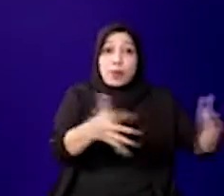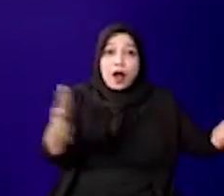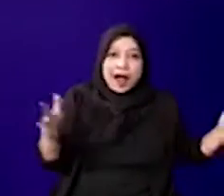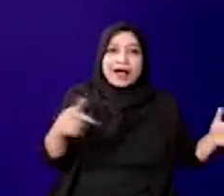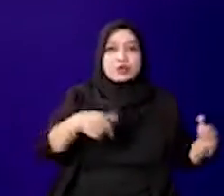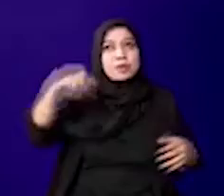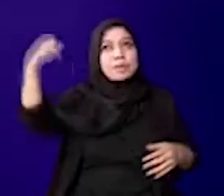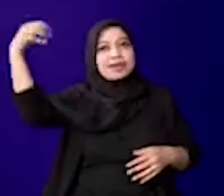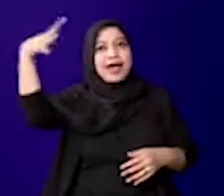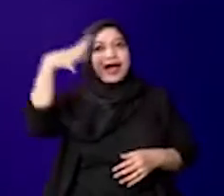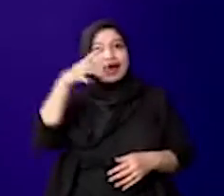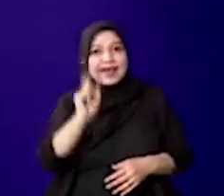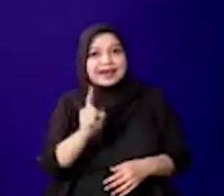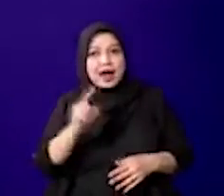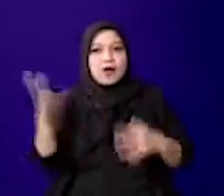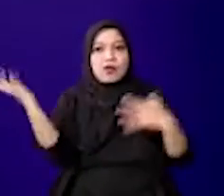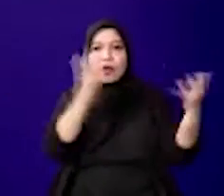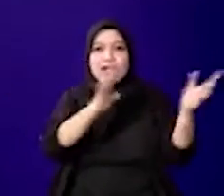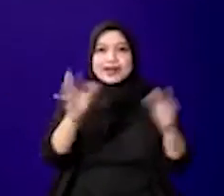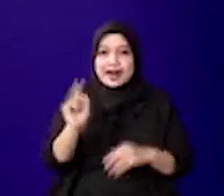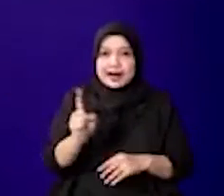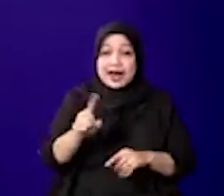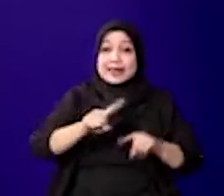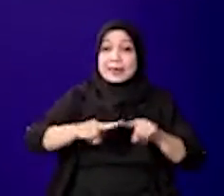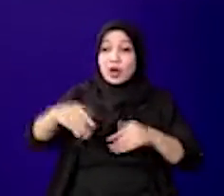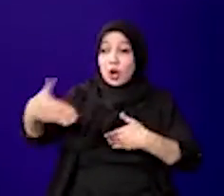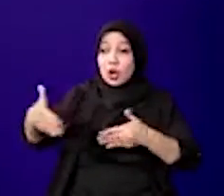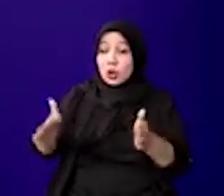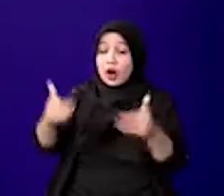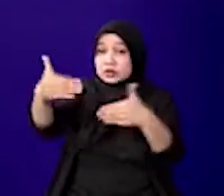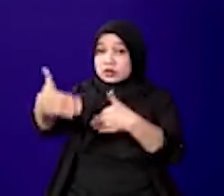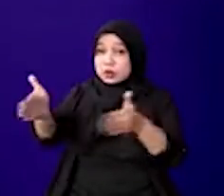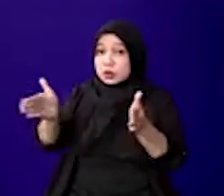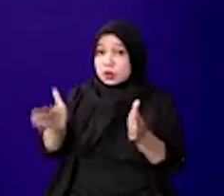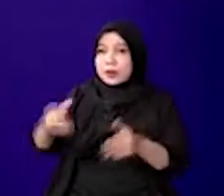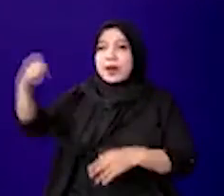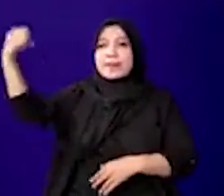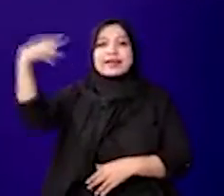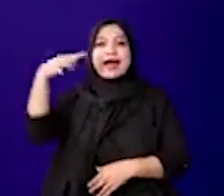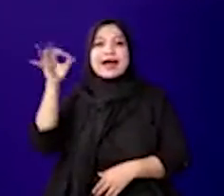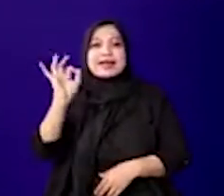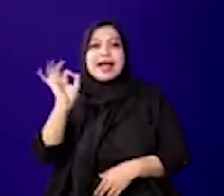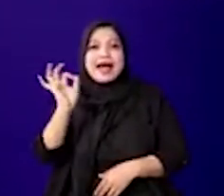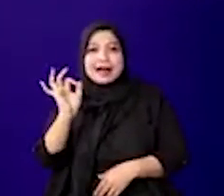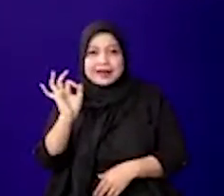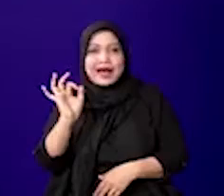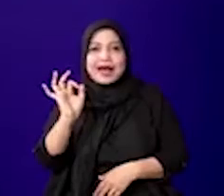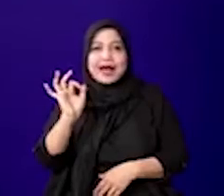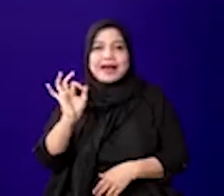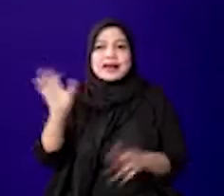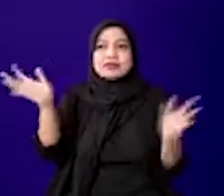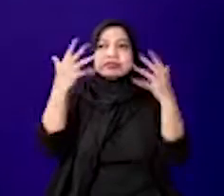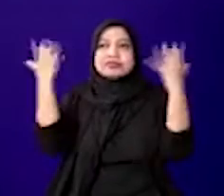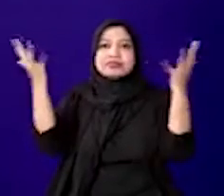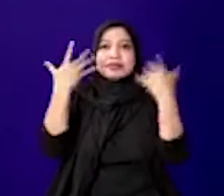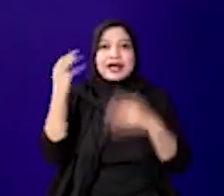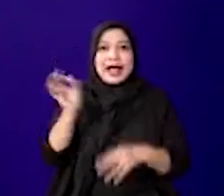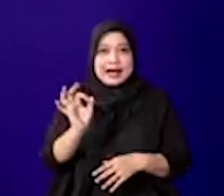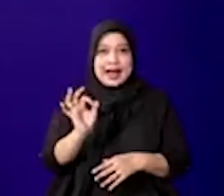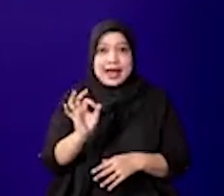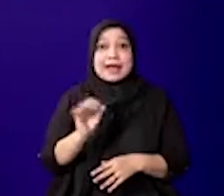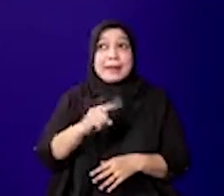tidak ada sinar matahari dan tidak ada angin sinar matahari akan ee juga membunuh kum e virusnya